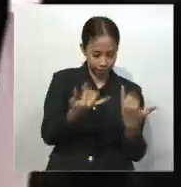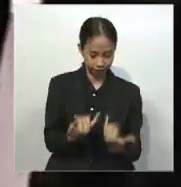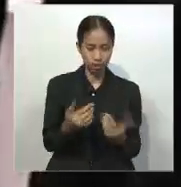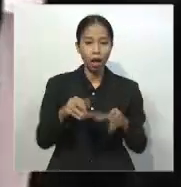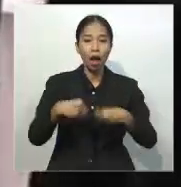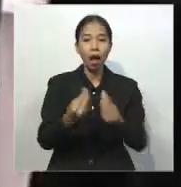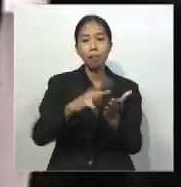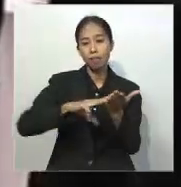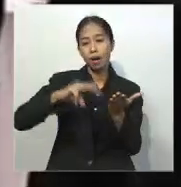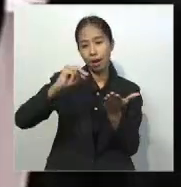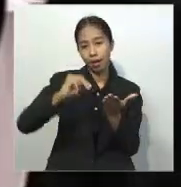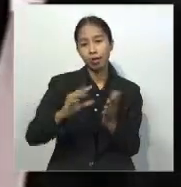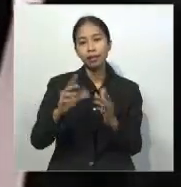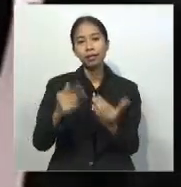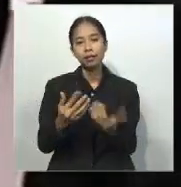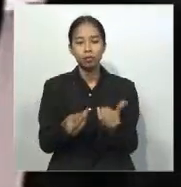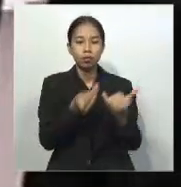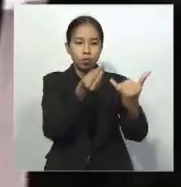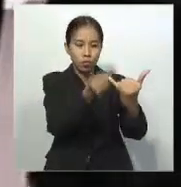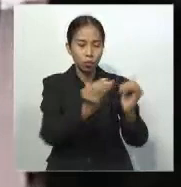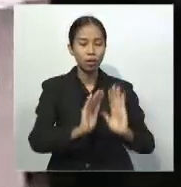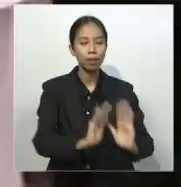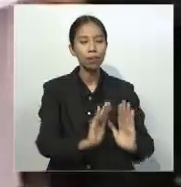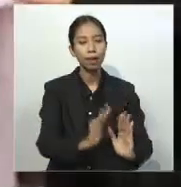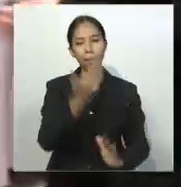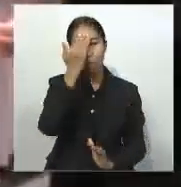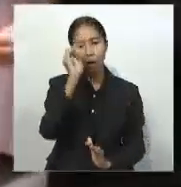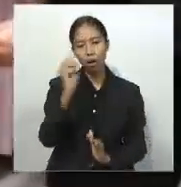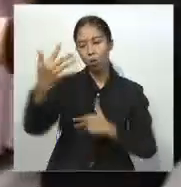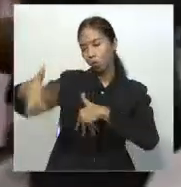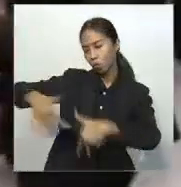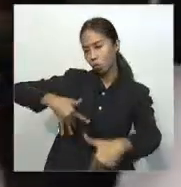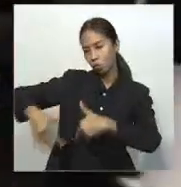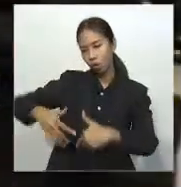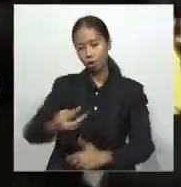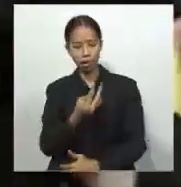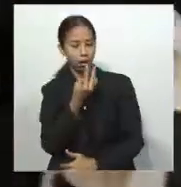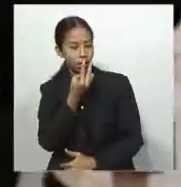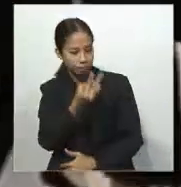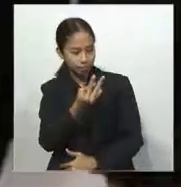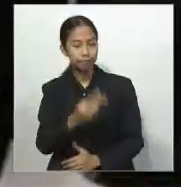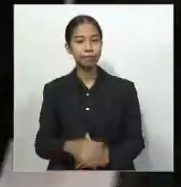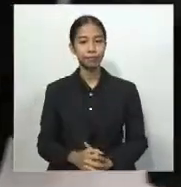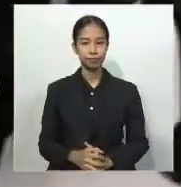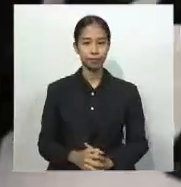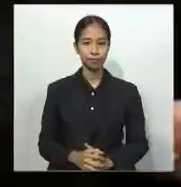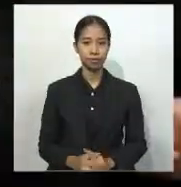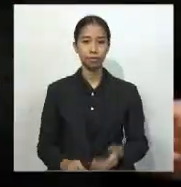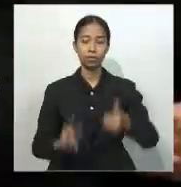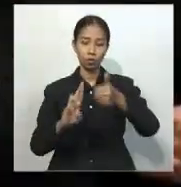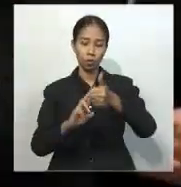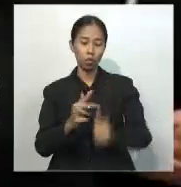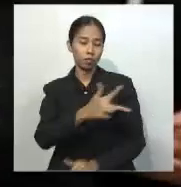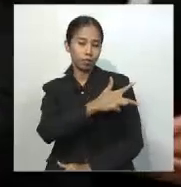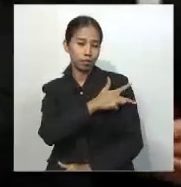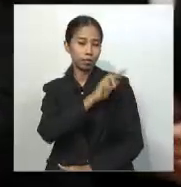แก่นเพื่อนำไปไว้ในอนุสรณ์สถานของหลวงพ่อคูณเพื่อให้ผู้คนอีกหลายแสนคนได้เห็นทางด้านรองศาสตราจารย์นาย